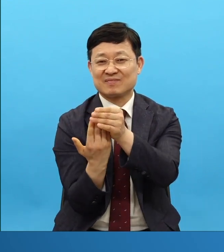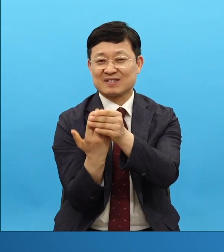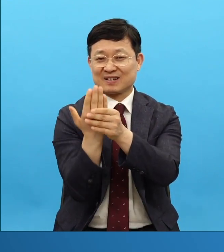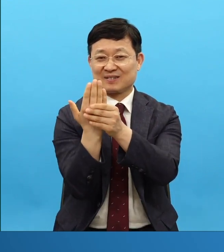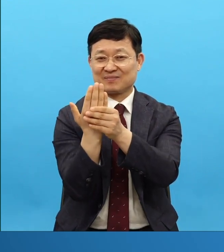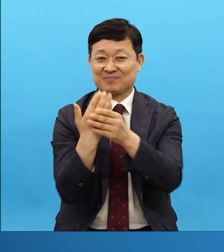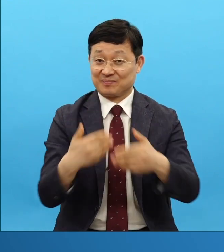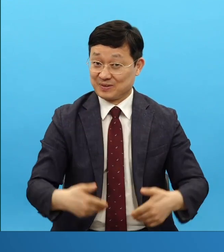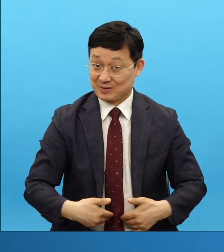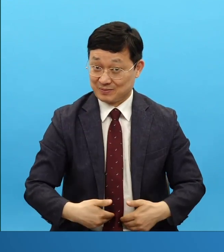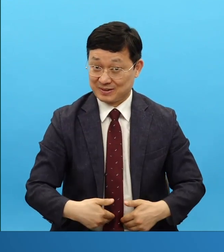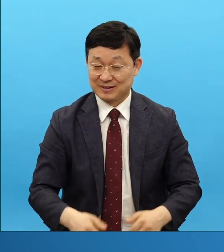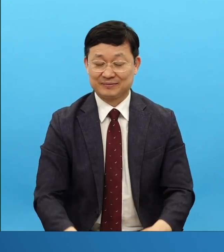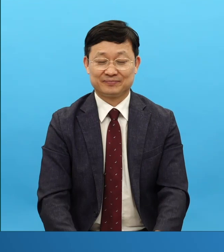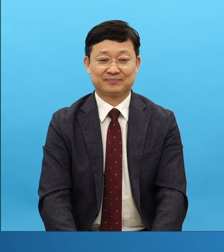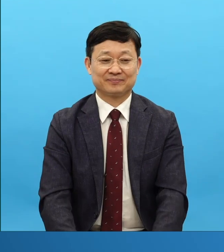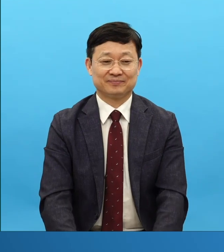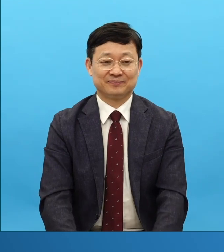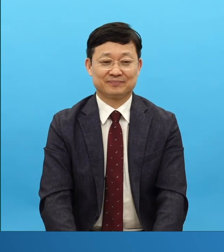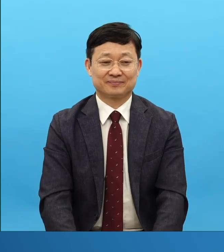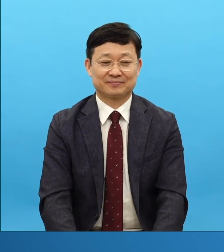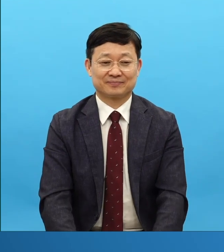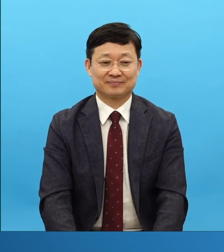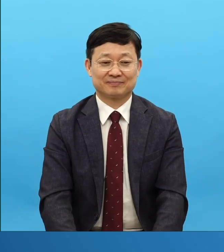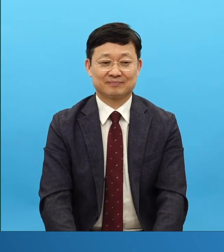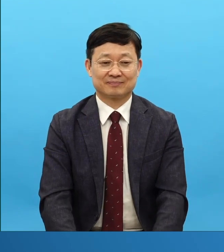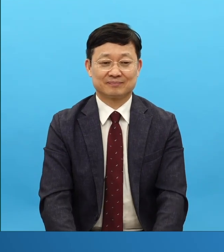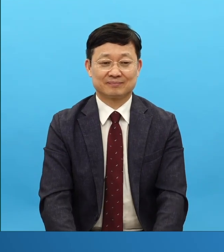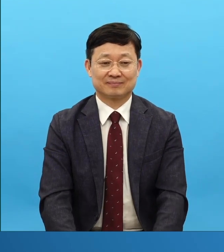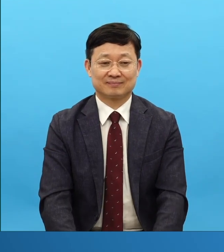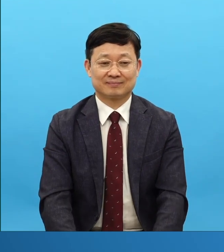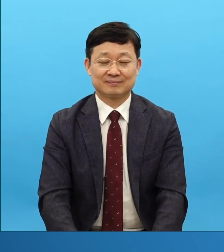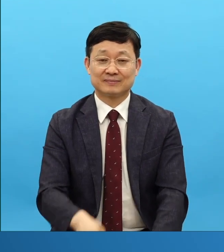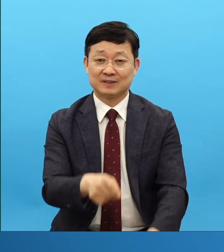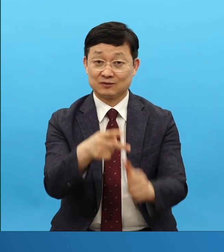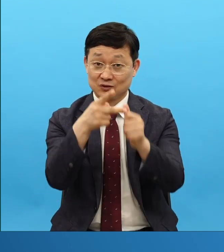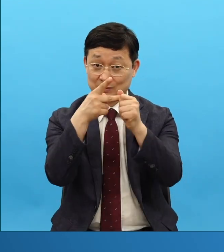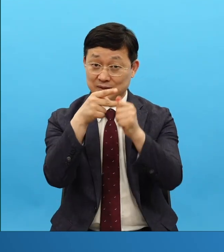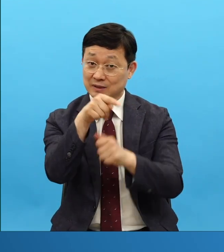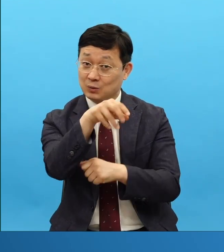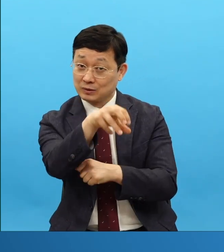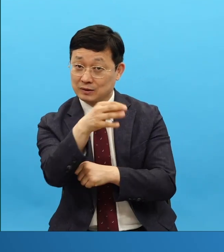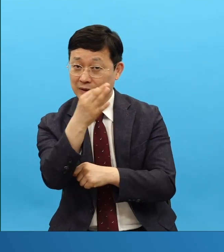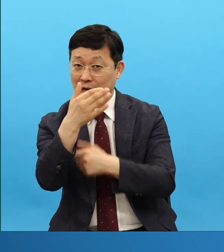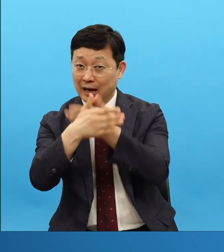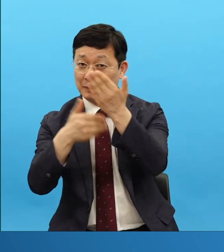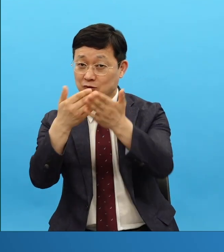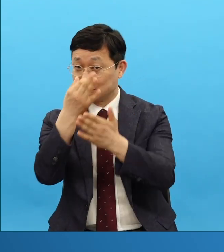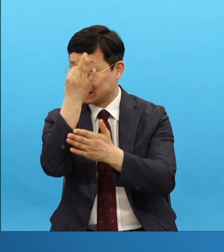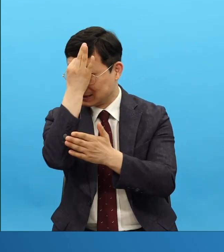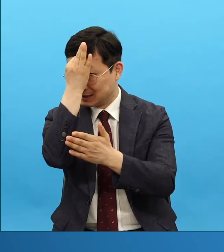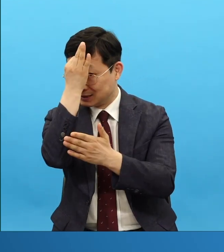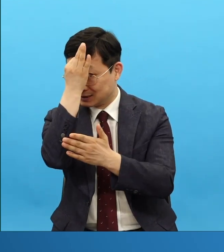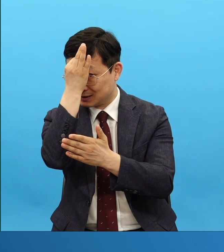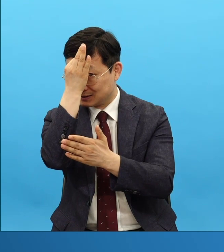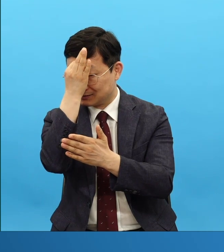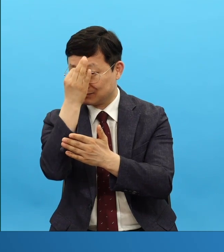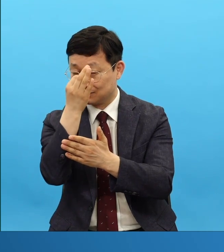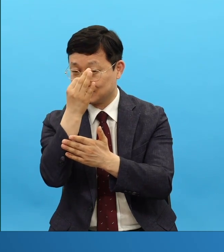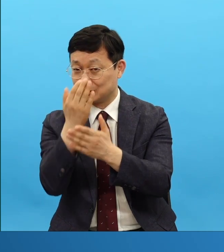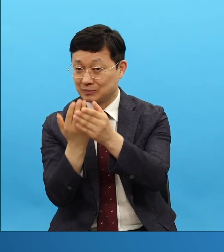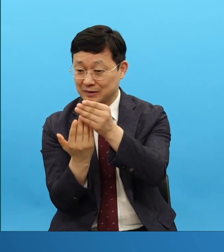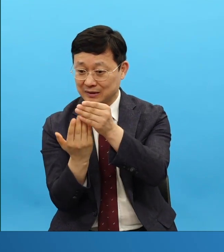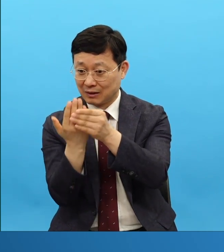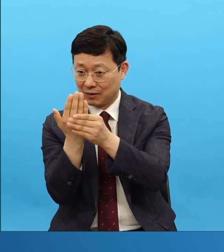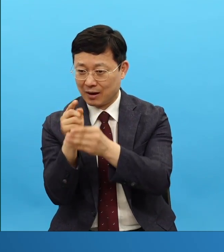this power. 여기에서 드디어 탤런트가 나와야 공부엔 가치가 있는 거예요.